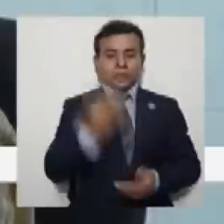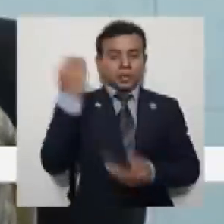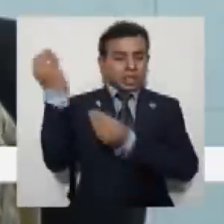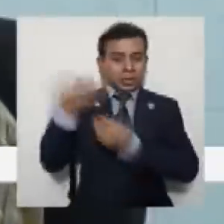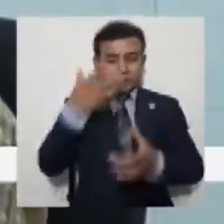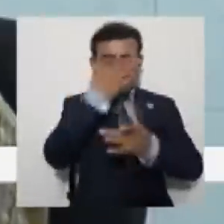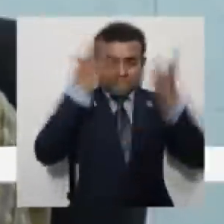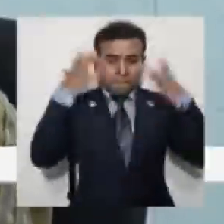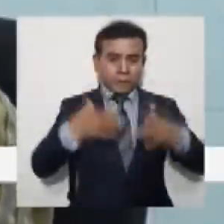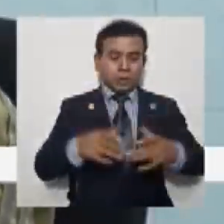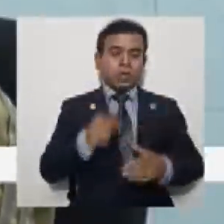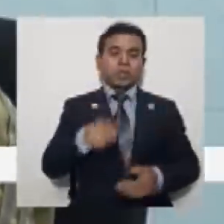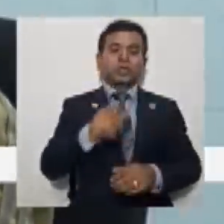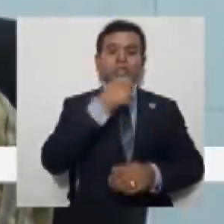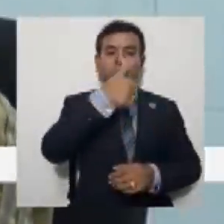এসছে।